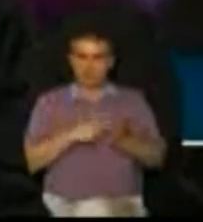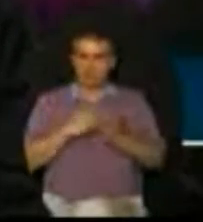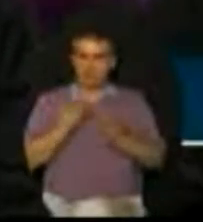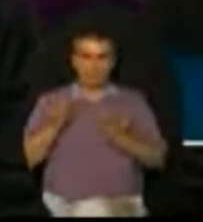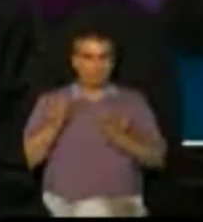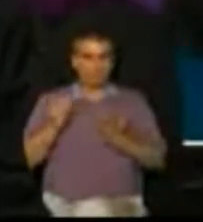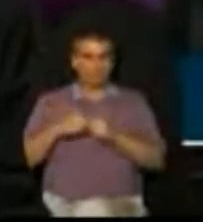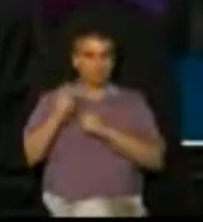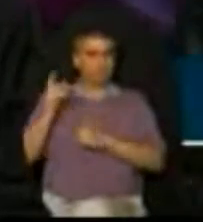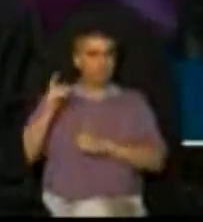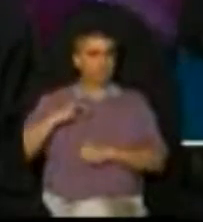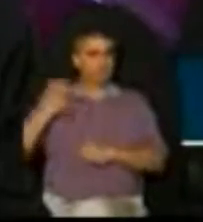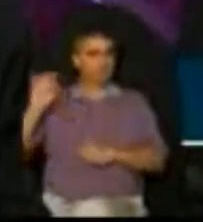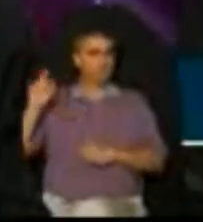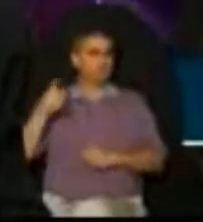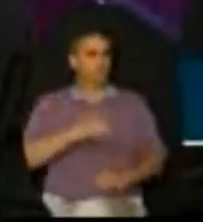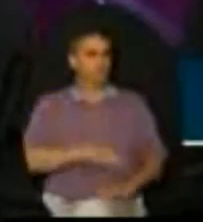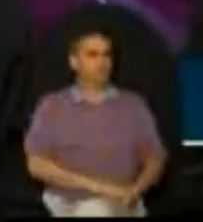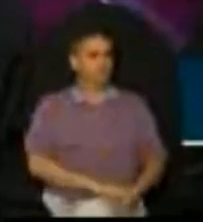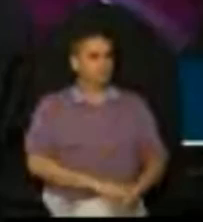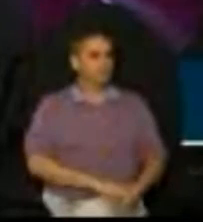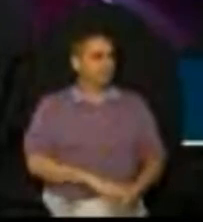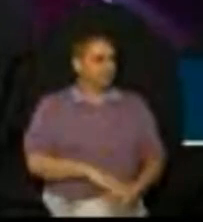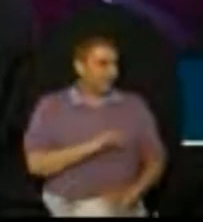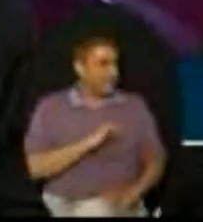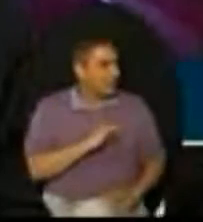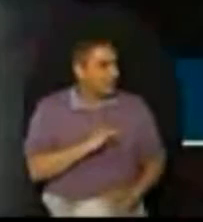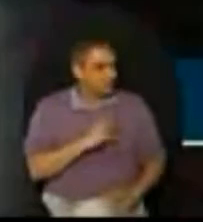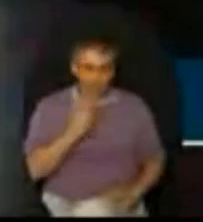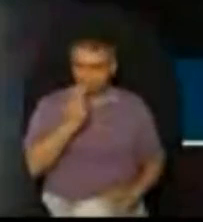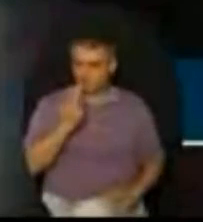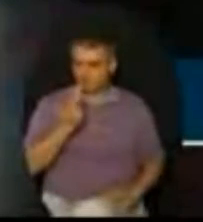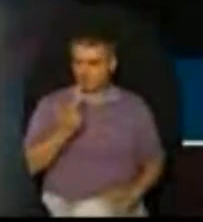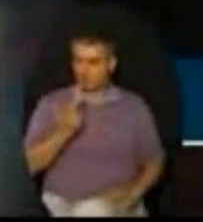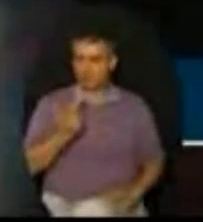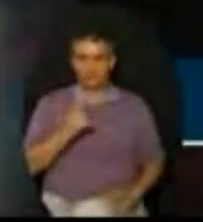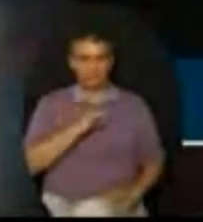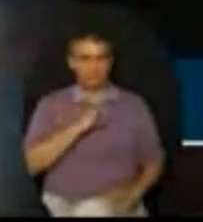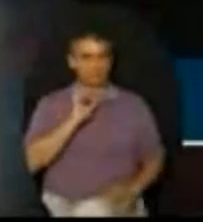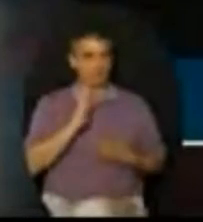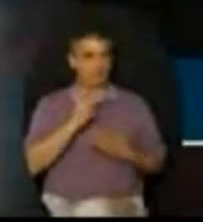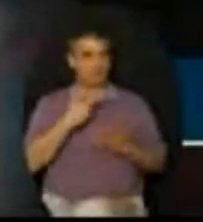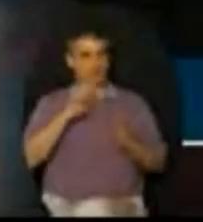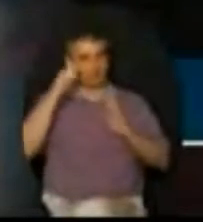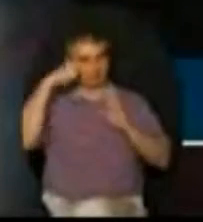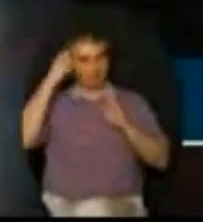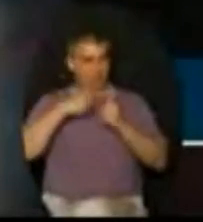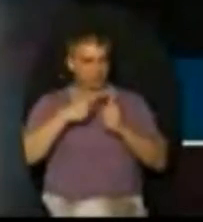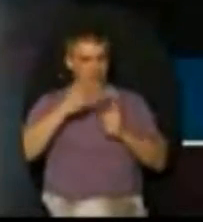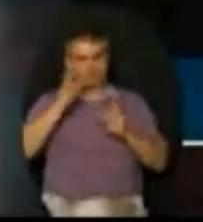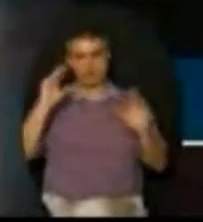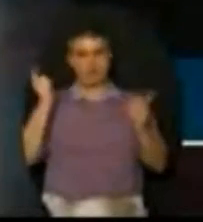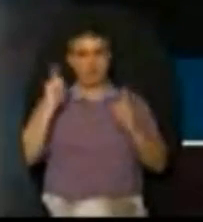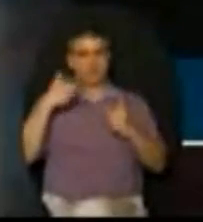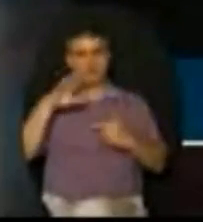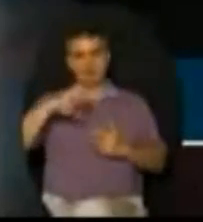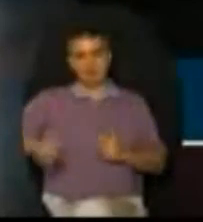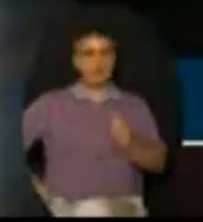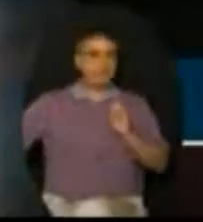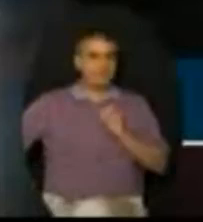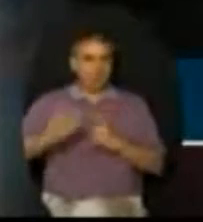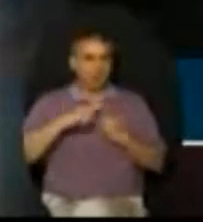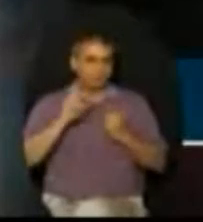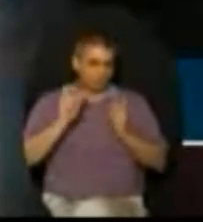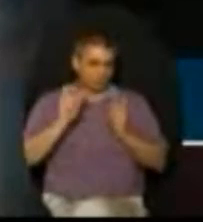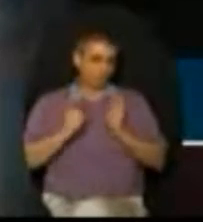האינטרסים שלהם על מזבח המיעוט. זה אינטרס? בוודאי. כן? זה אינטרס שלך לצאת לקולנוע, לבלות, ללכת לבאולינג.